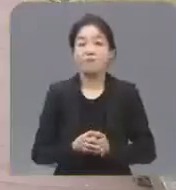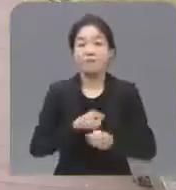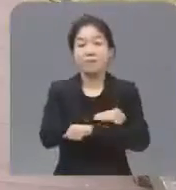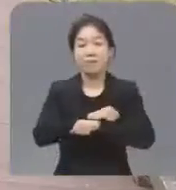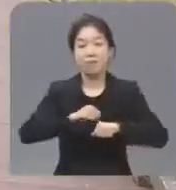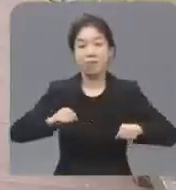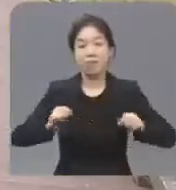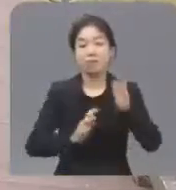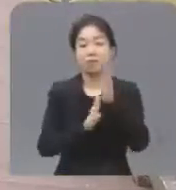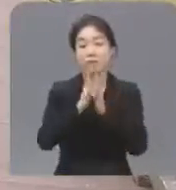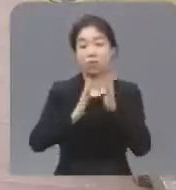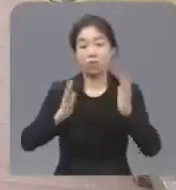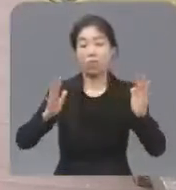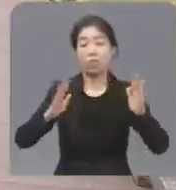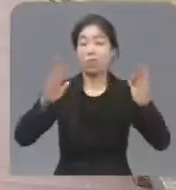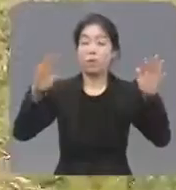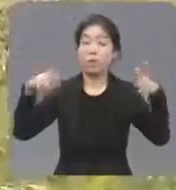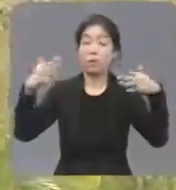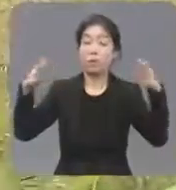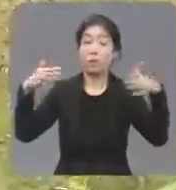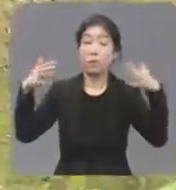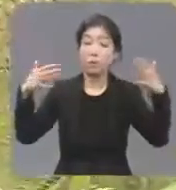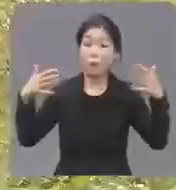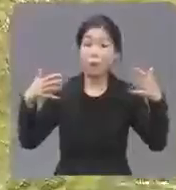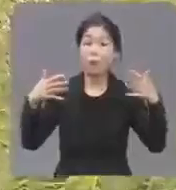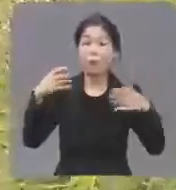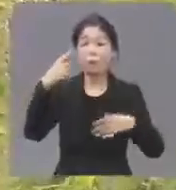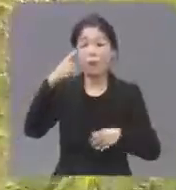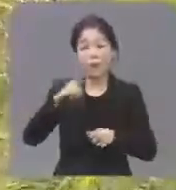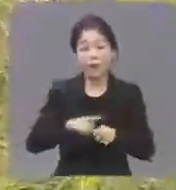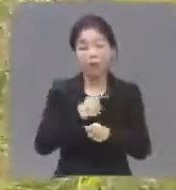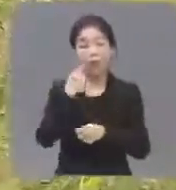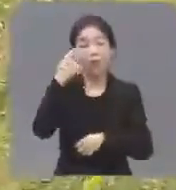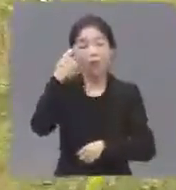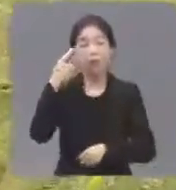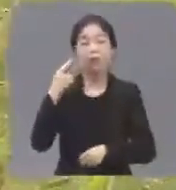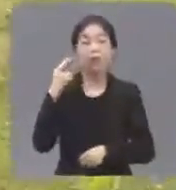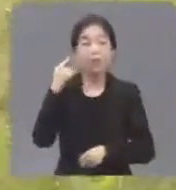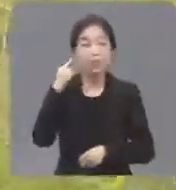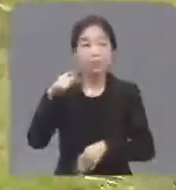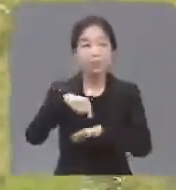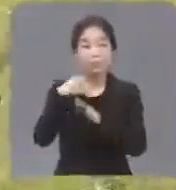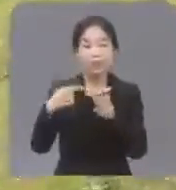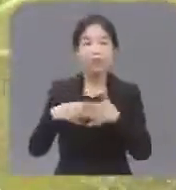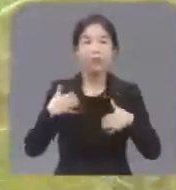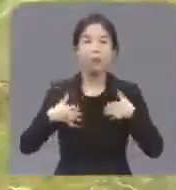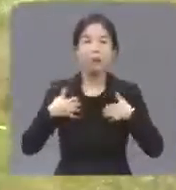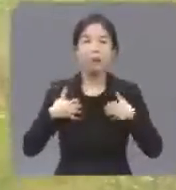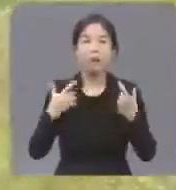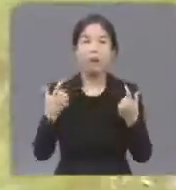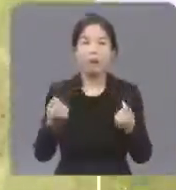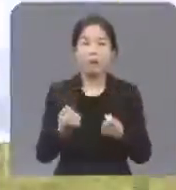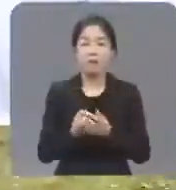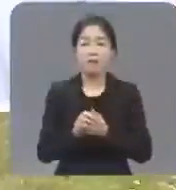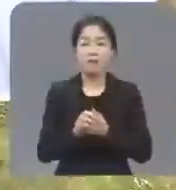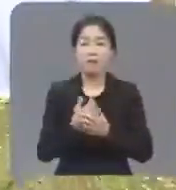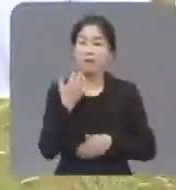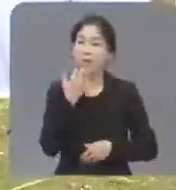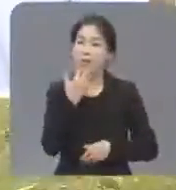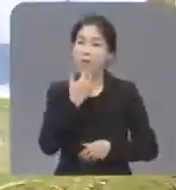드넓은 갈대밭에 부는 가을 바람은 눈과 귀, 마음까지 즐겁게 합니다. 색깔이 변해가는